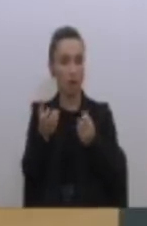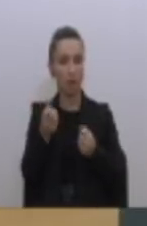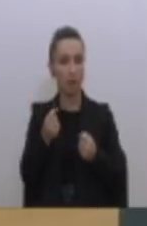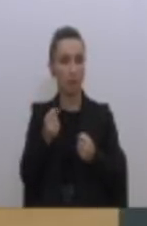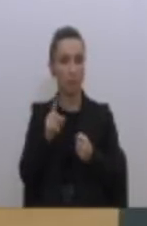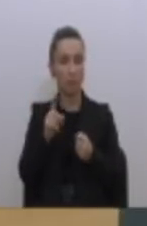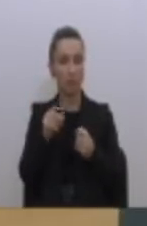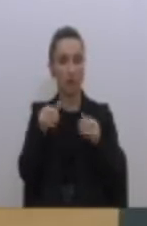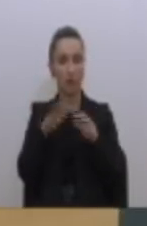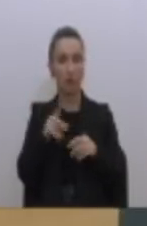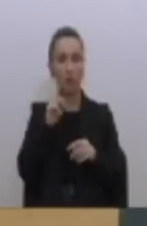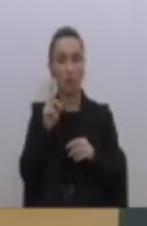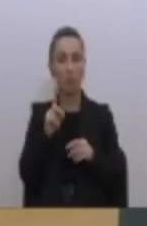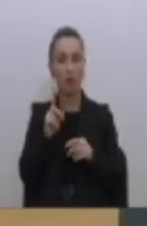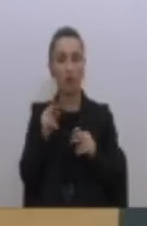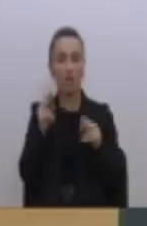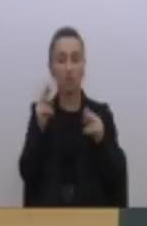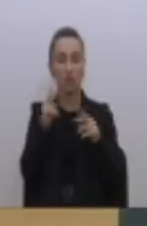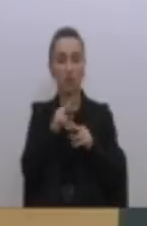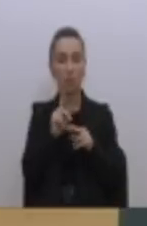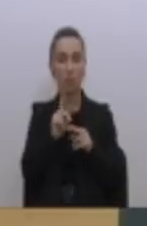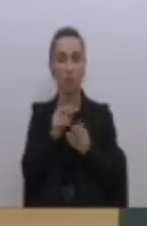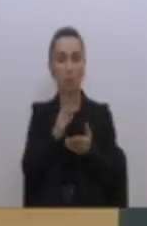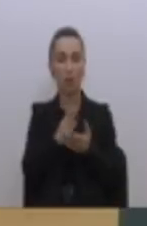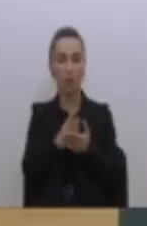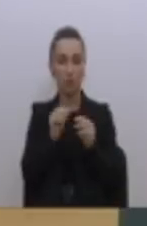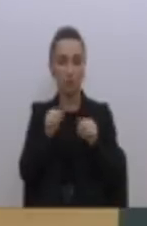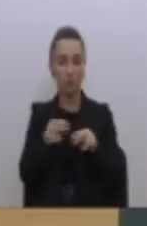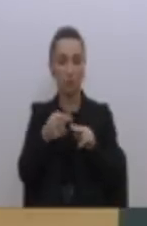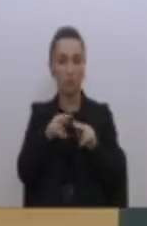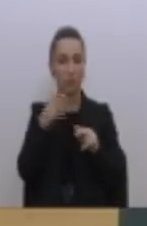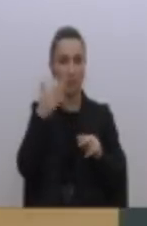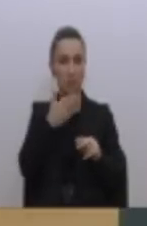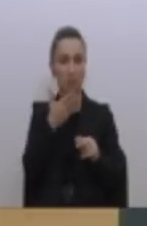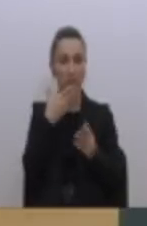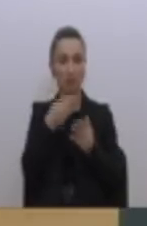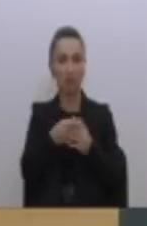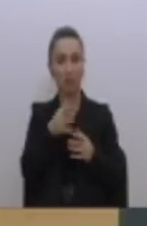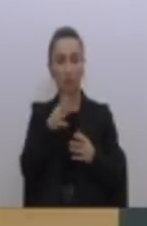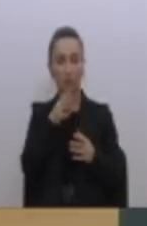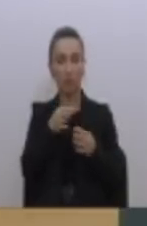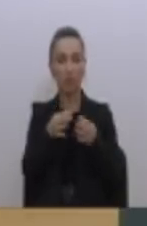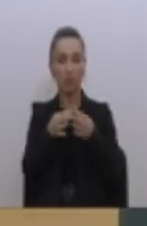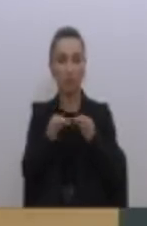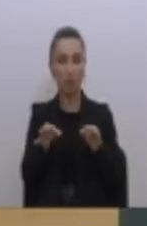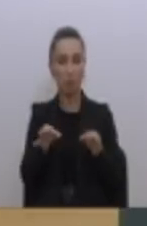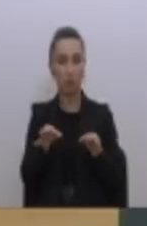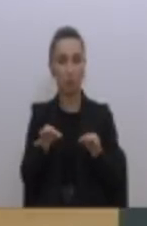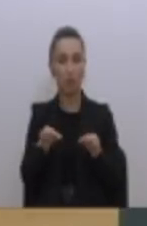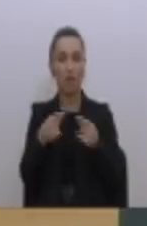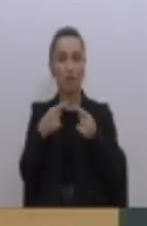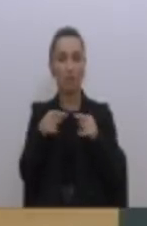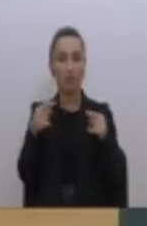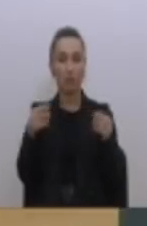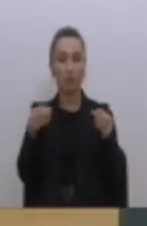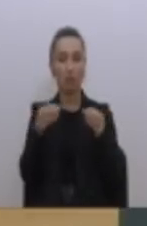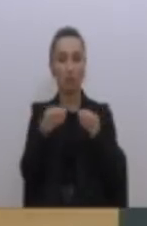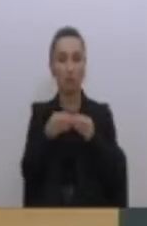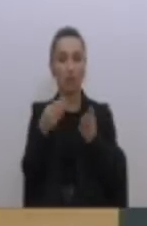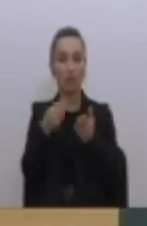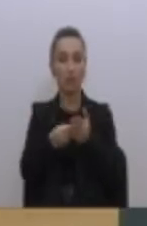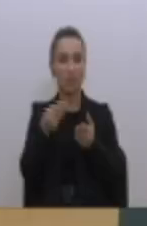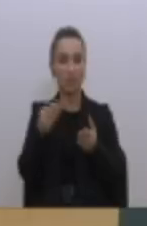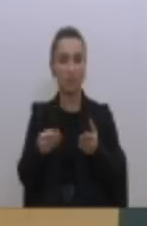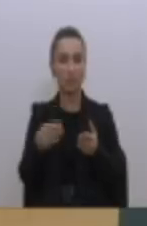გადაწყვეტილება, რომელიც იმ შეცდომას, რომელიც თქვა შეიძლება ამ საზოგადოებამ თავის დროზე დაუშვა სხვადასხვა ჯგუფების